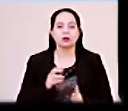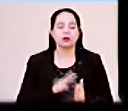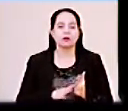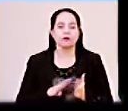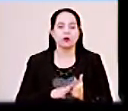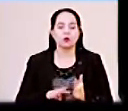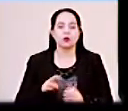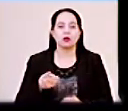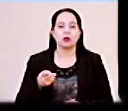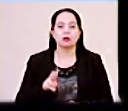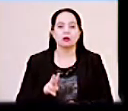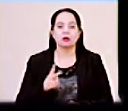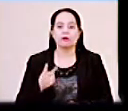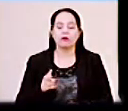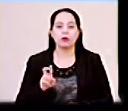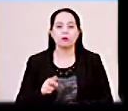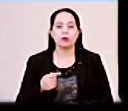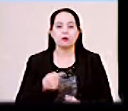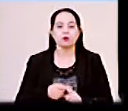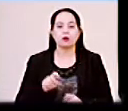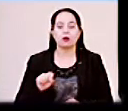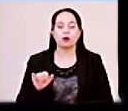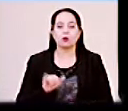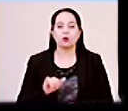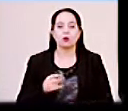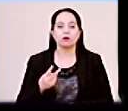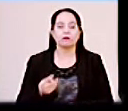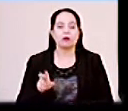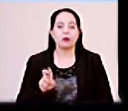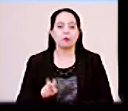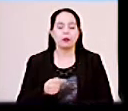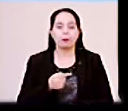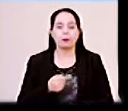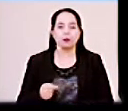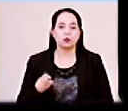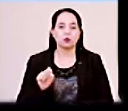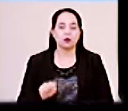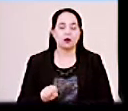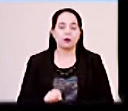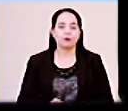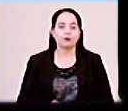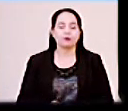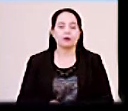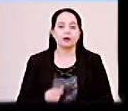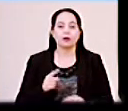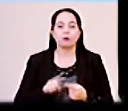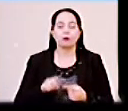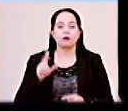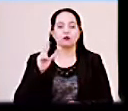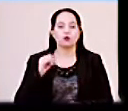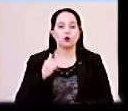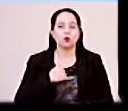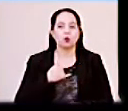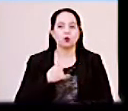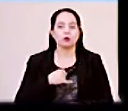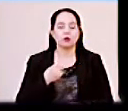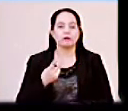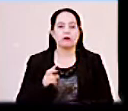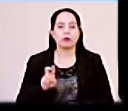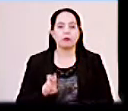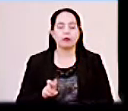388-390. 2b плюс а умноженное на 2b минус а. Первое число у нас